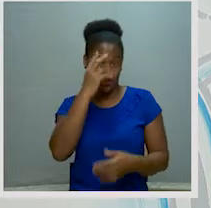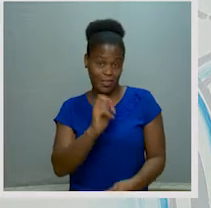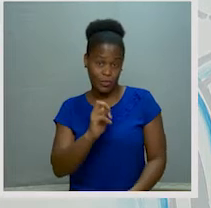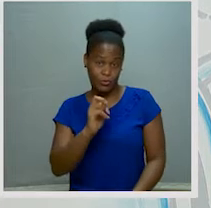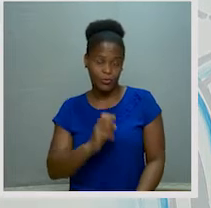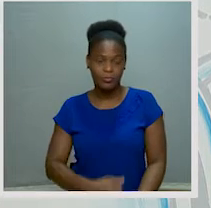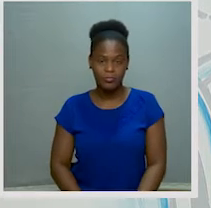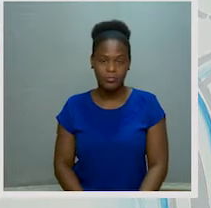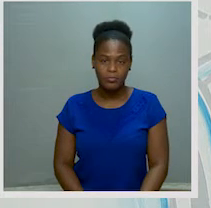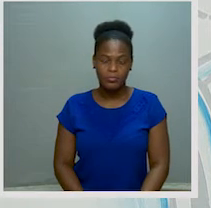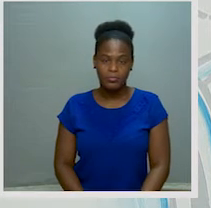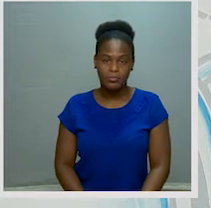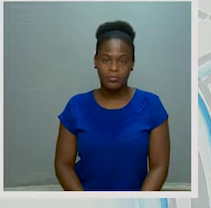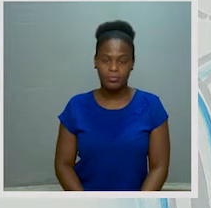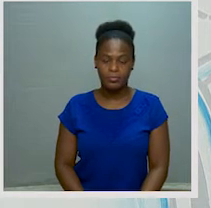3.